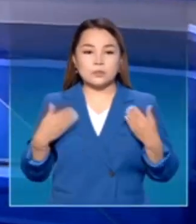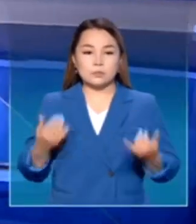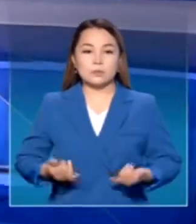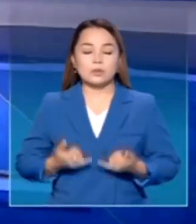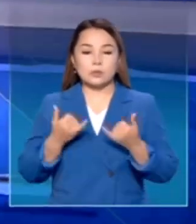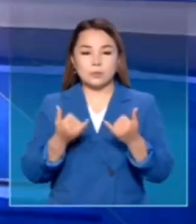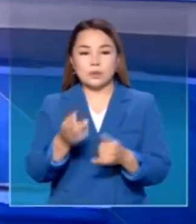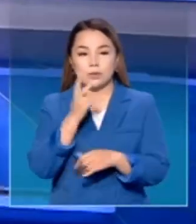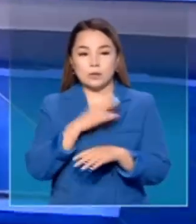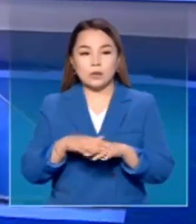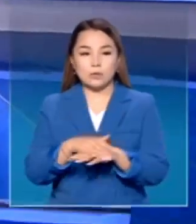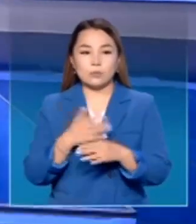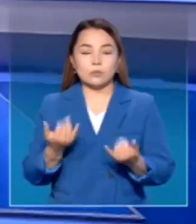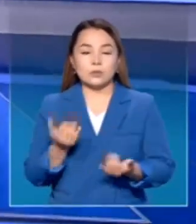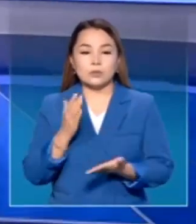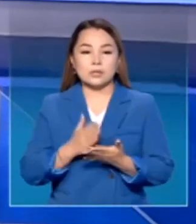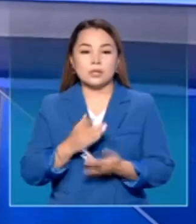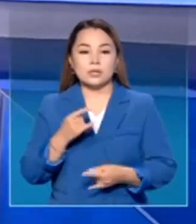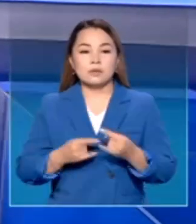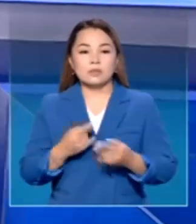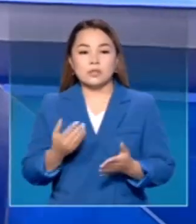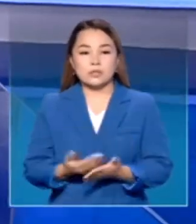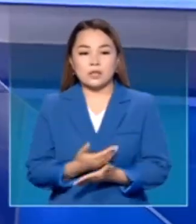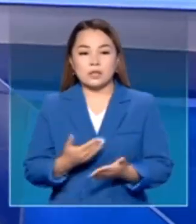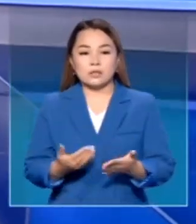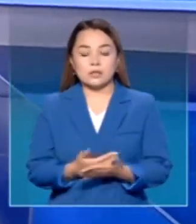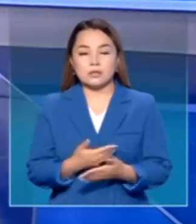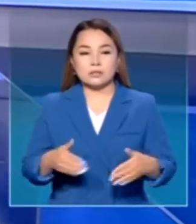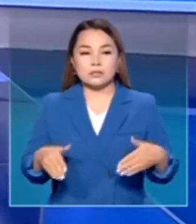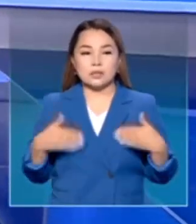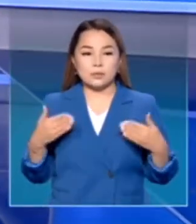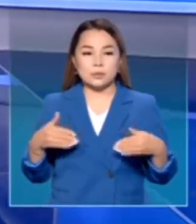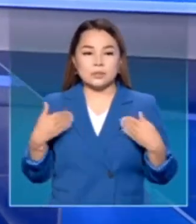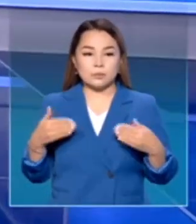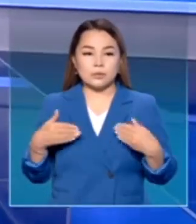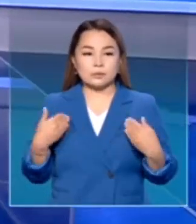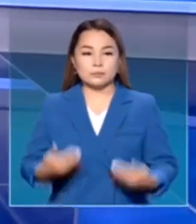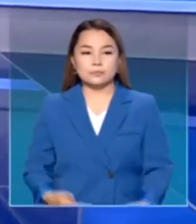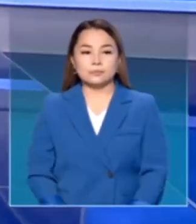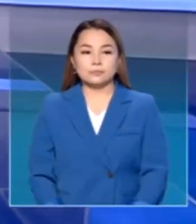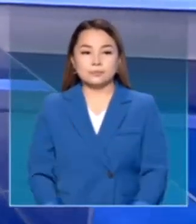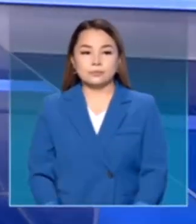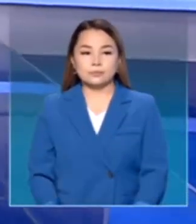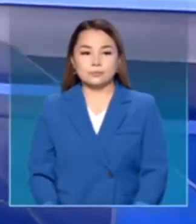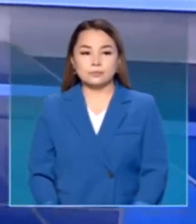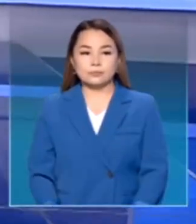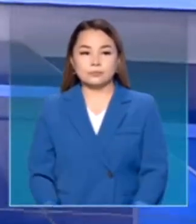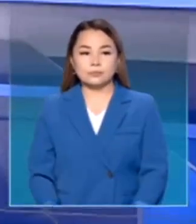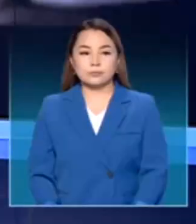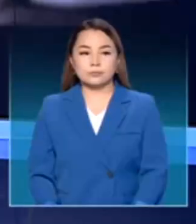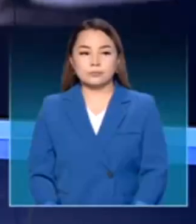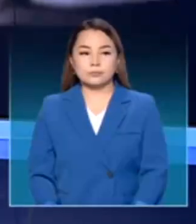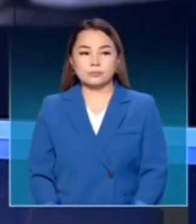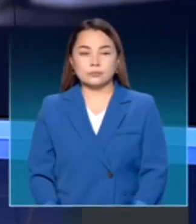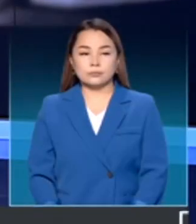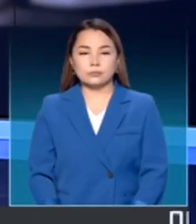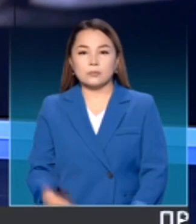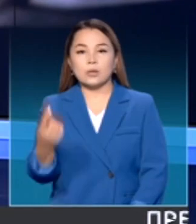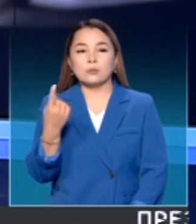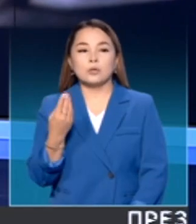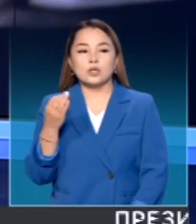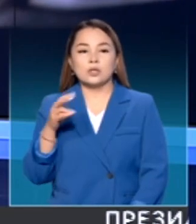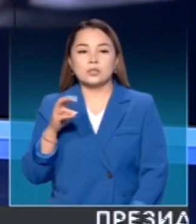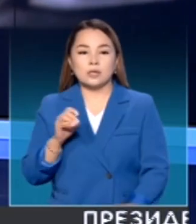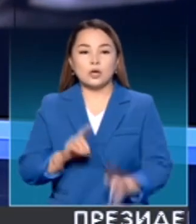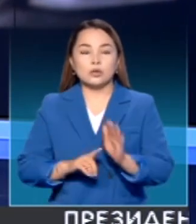Қайырлы күн, ұлттық арнаның тікелей эфирінде ақпарат қызметі, студияда Армангүл Тоқтамұрат, сурдо аудармада Шырын Жаңғабыл. Бірінші шілде